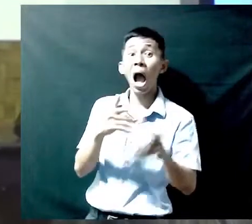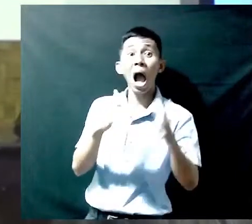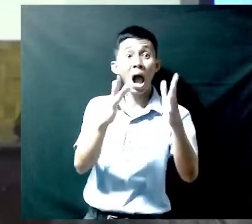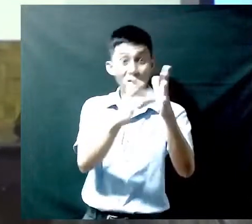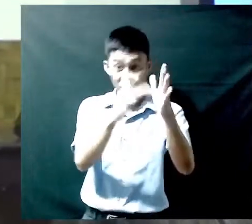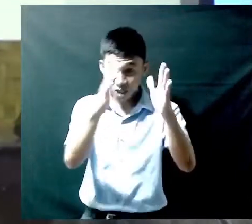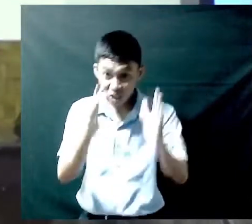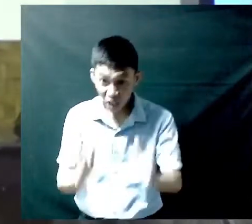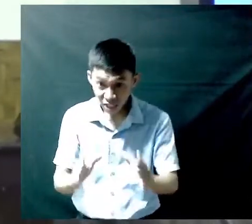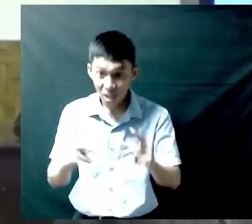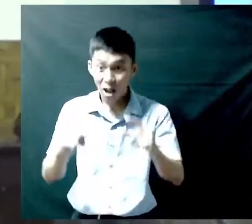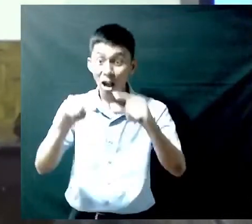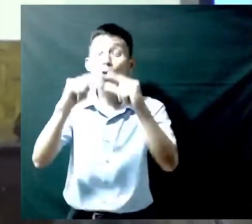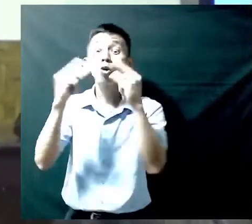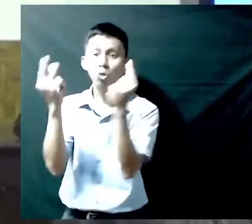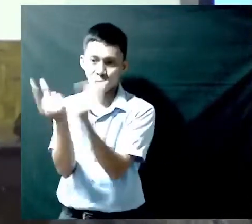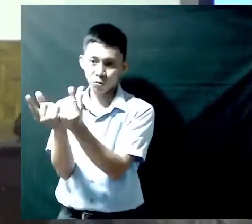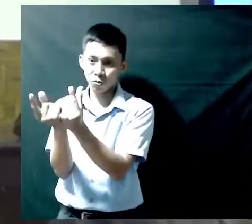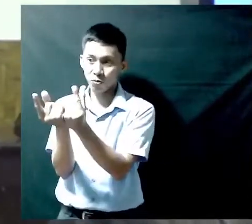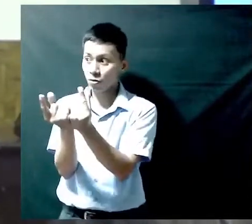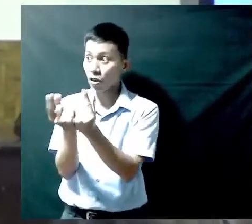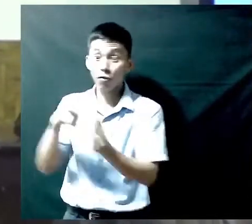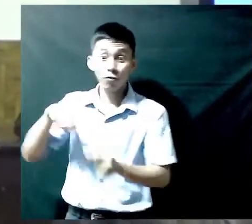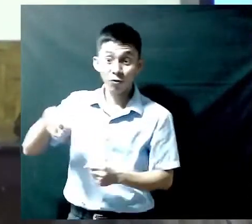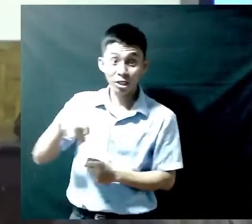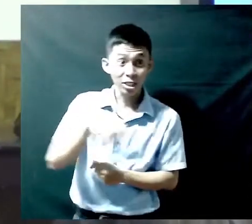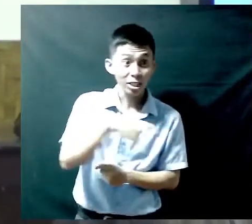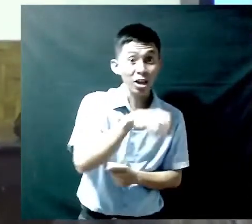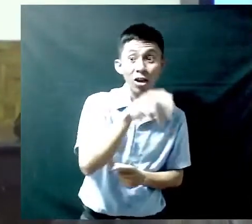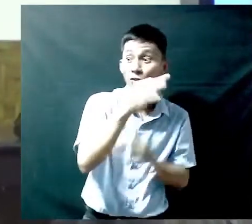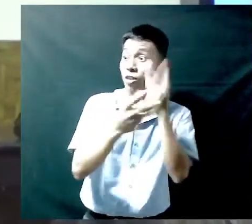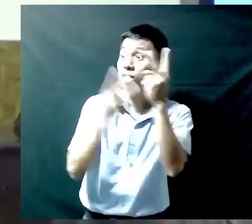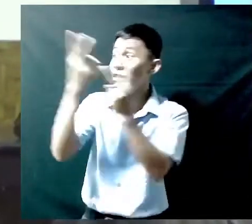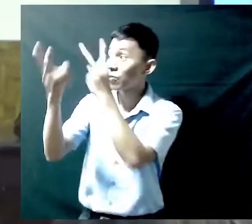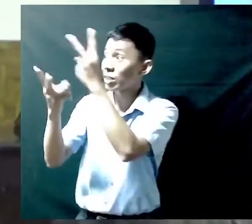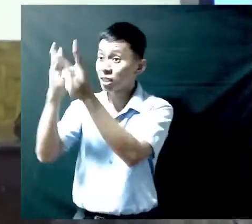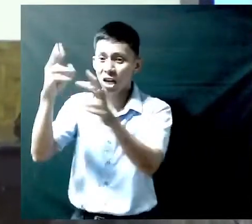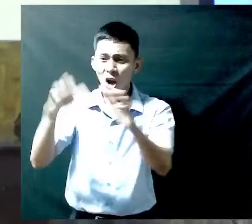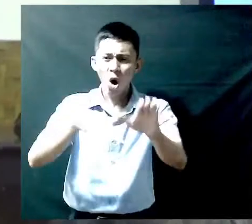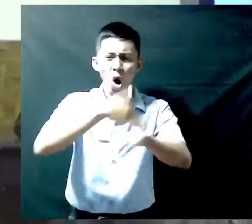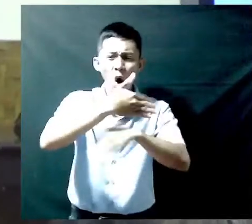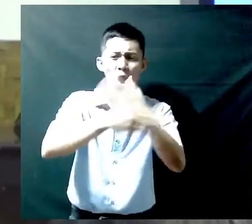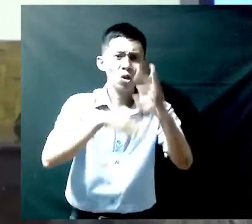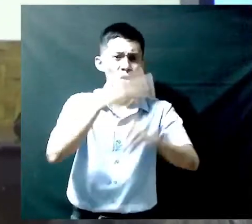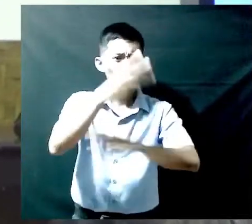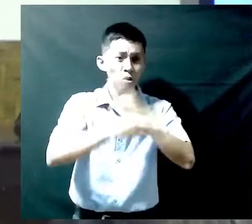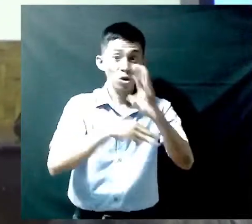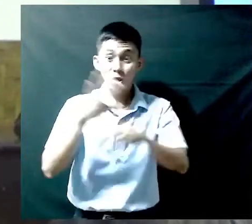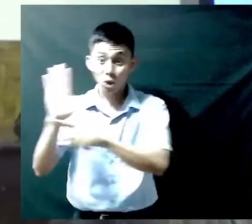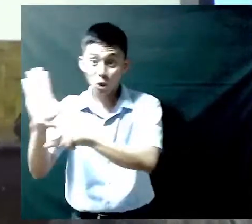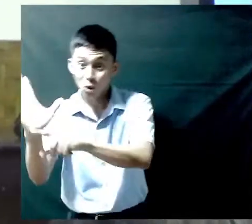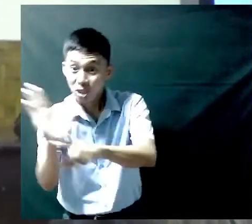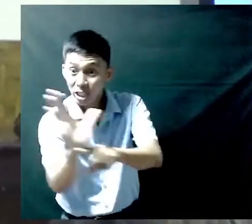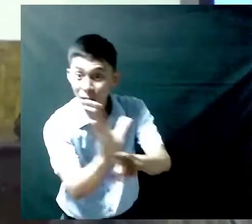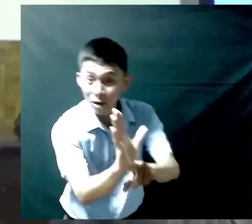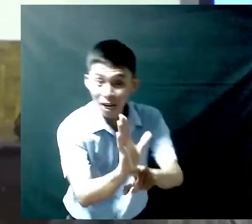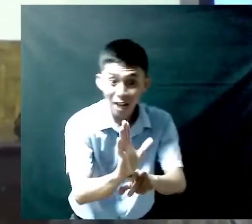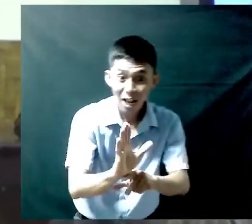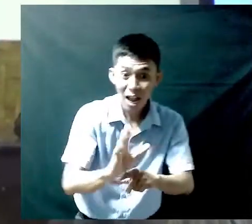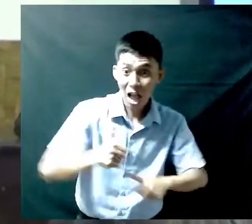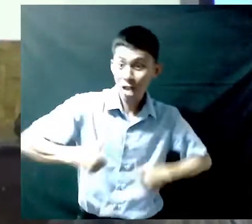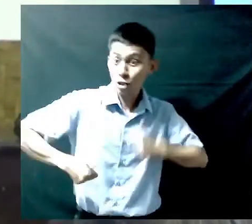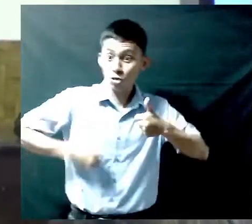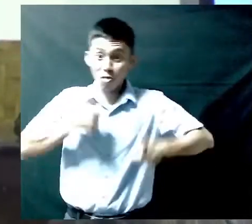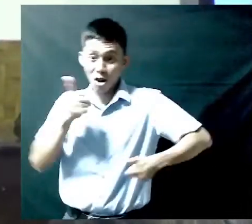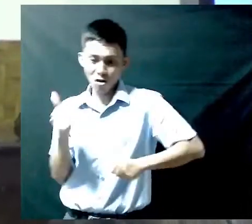organization. Na ang ginagawa nila, they tour sa buong mundo, nagpapakita ng show, na mga kung ano-anong